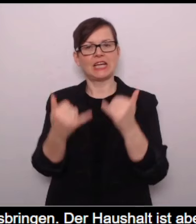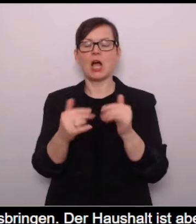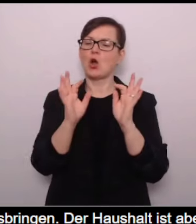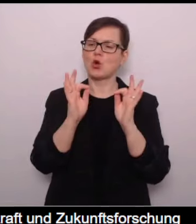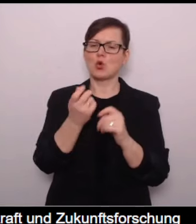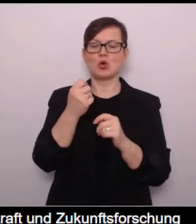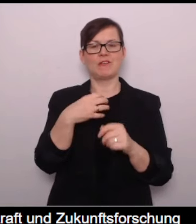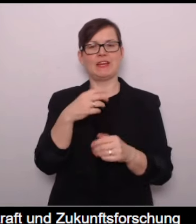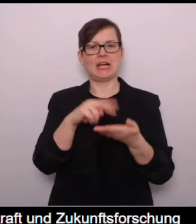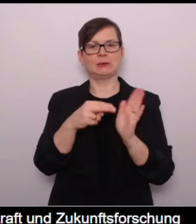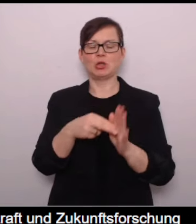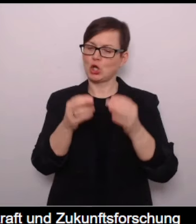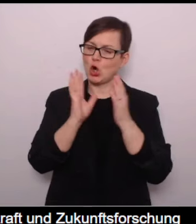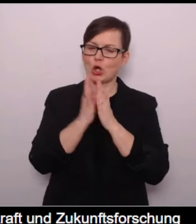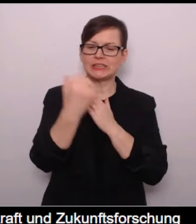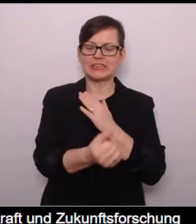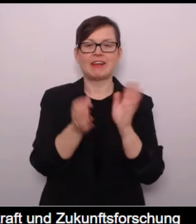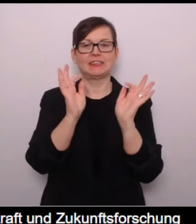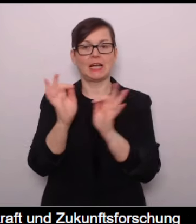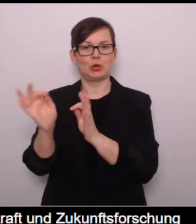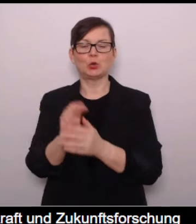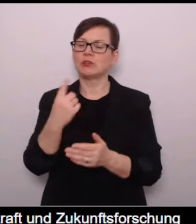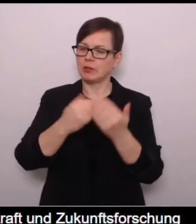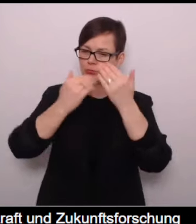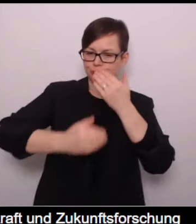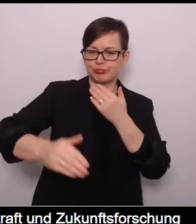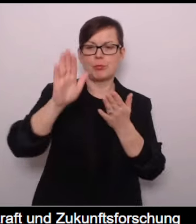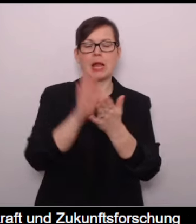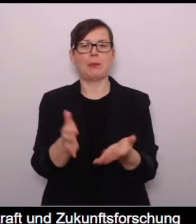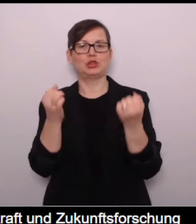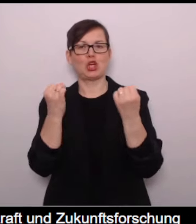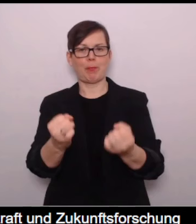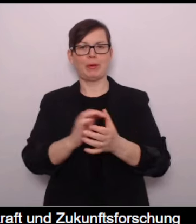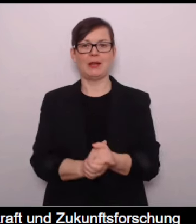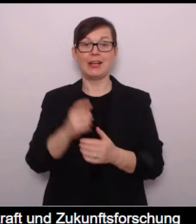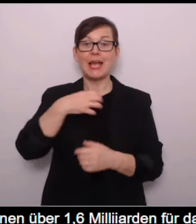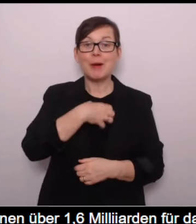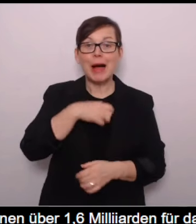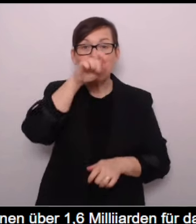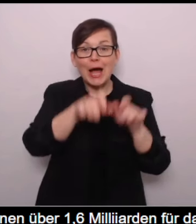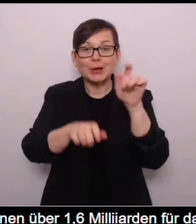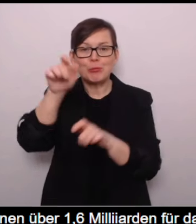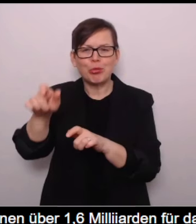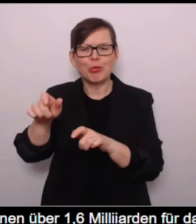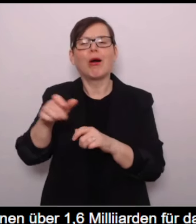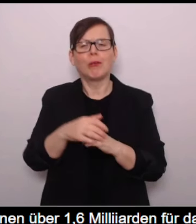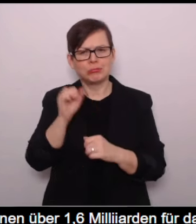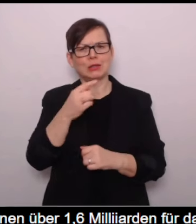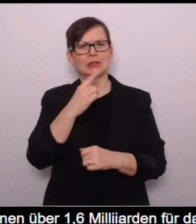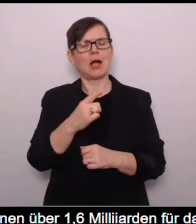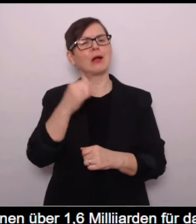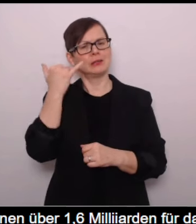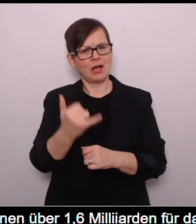behaupten, der Haushaltsentwurf ist ein Nachweis für eine konsequente, für eine seriöse Finanzpolitik. Politik Bayern ist und bleibt Stabilitätsanker.